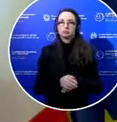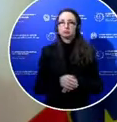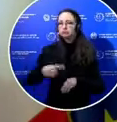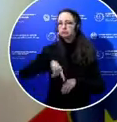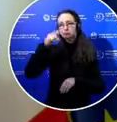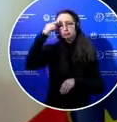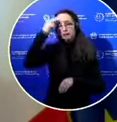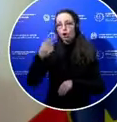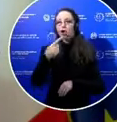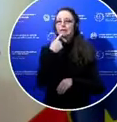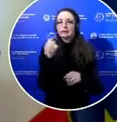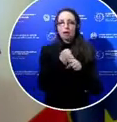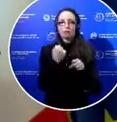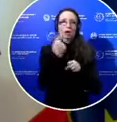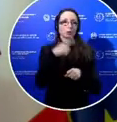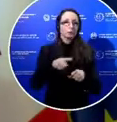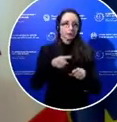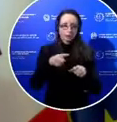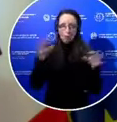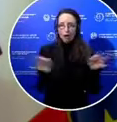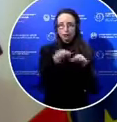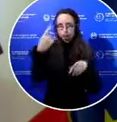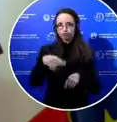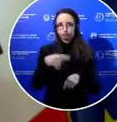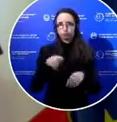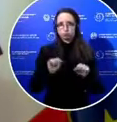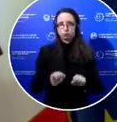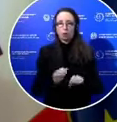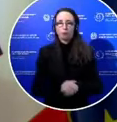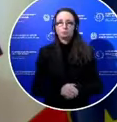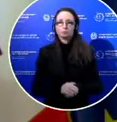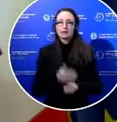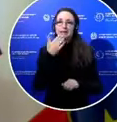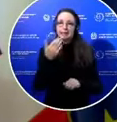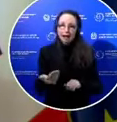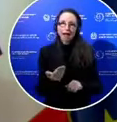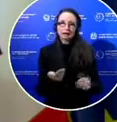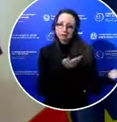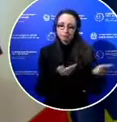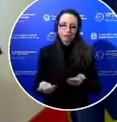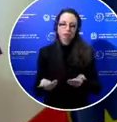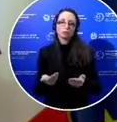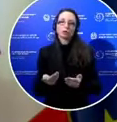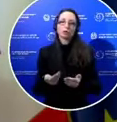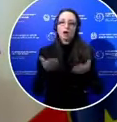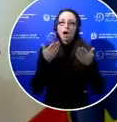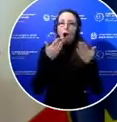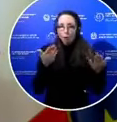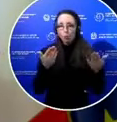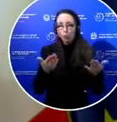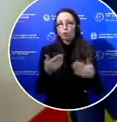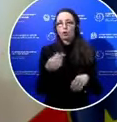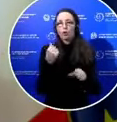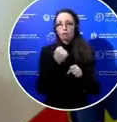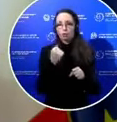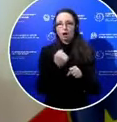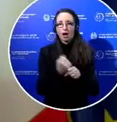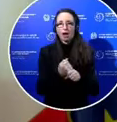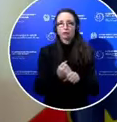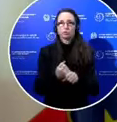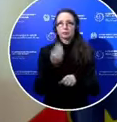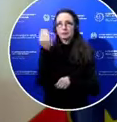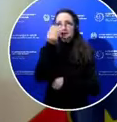rendere possibile questo momento. Vi ringrazio per l'invito e vi auguro di lavorare al meglio, tenendo saldo